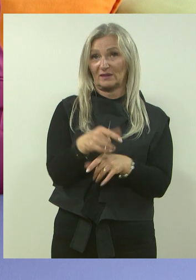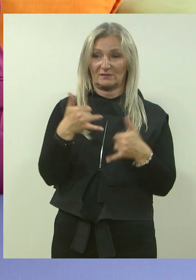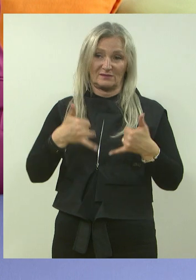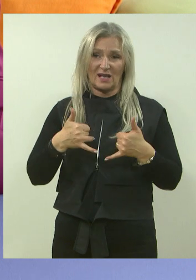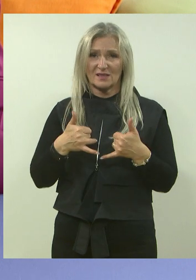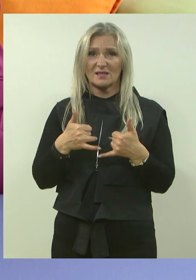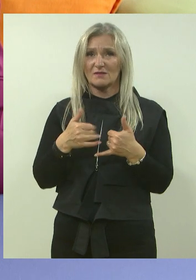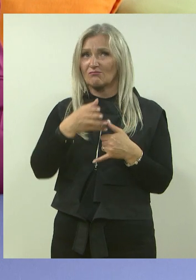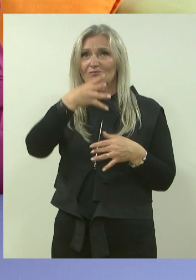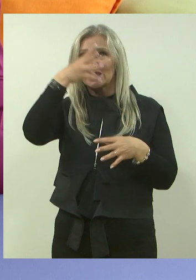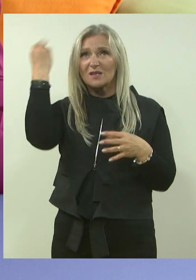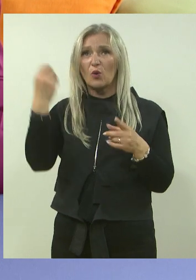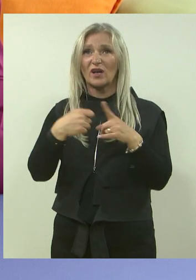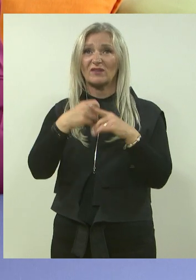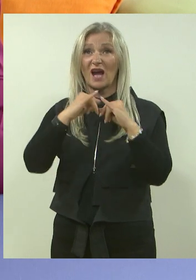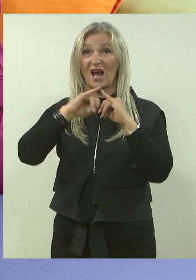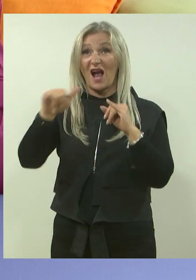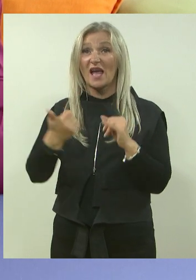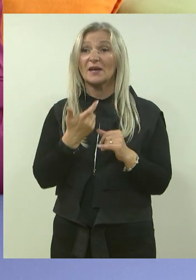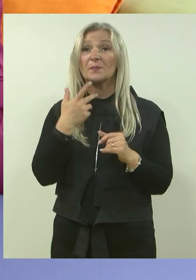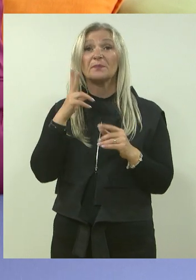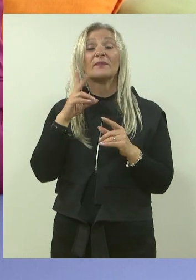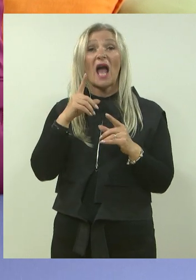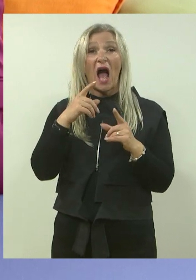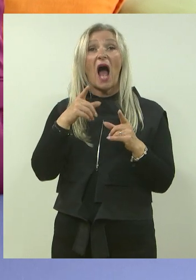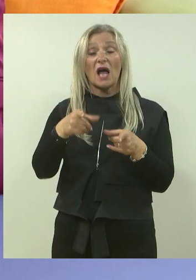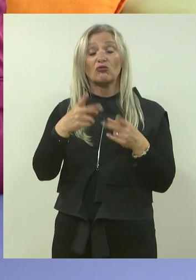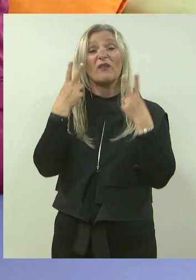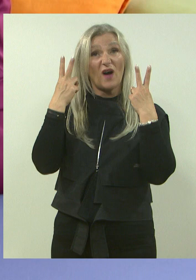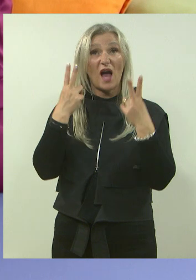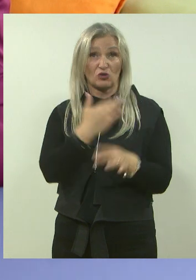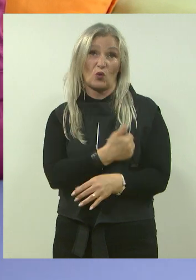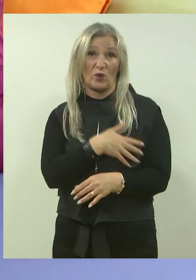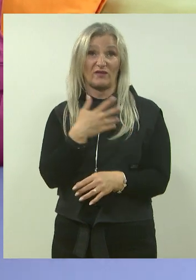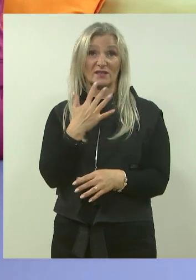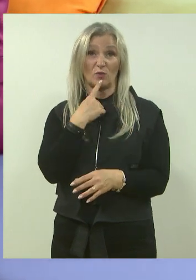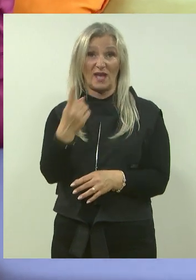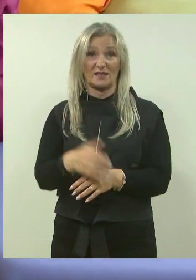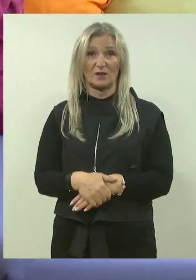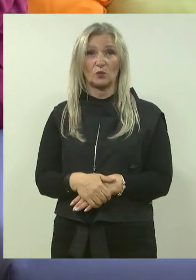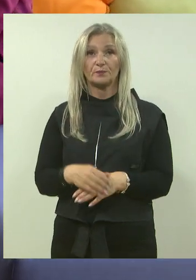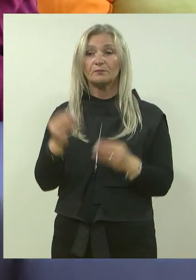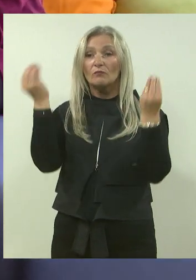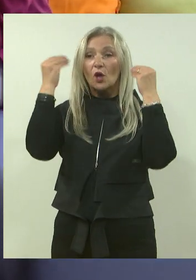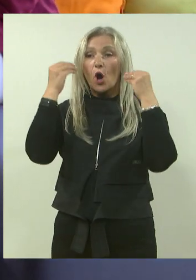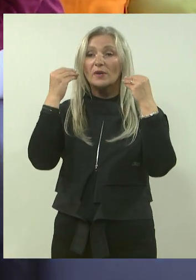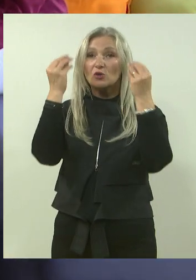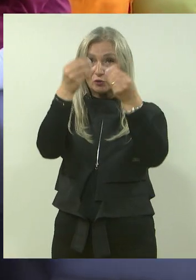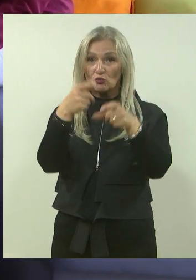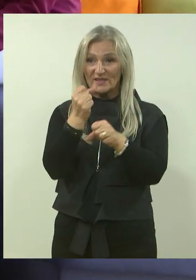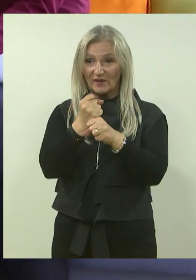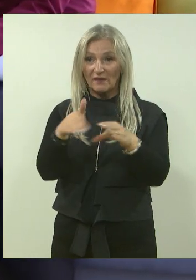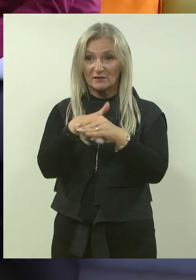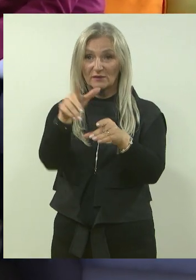danas zaboravlja. A narječja znamo koliko su važna u hrvatskom jeziku. Radite u obrazovnom sustavu, koliko današnje generacije uopće